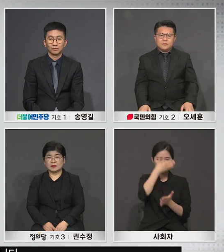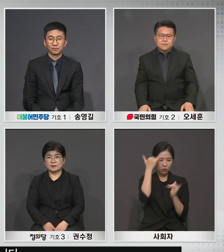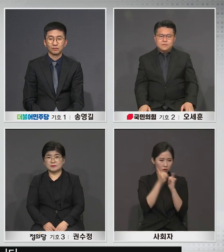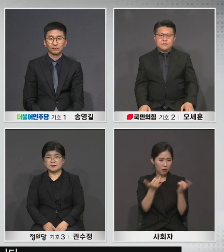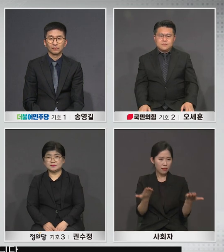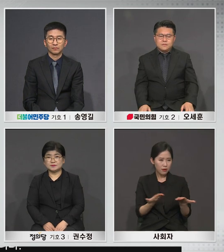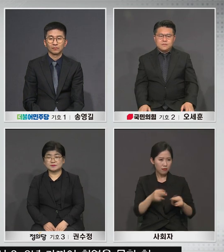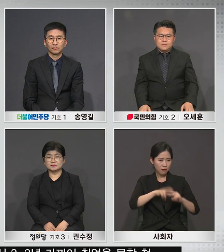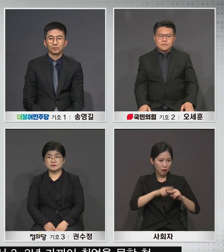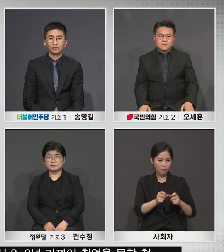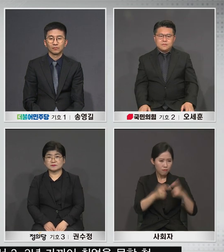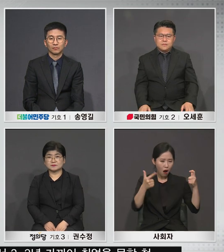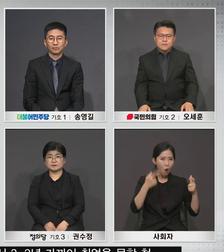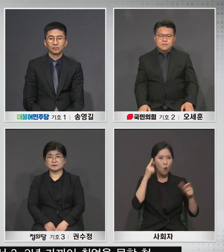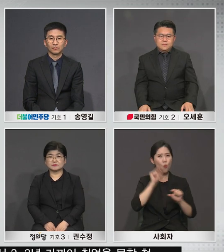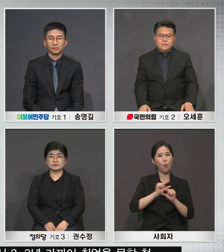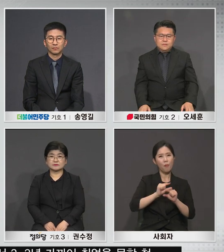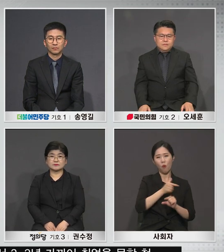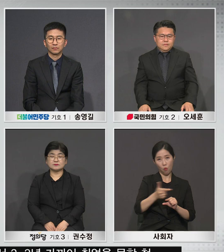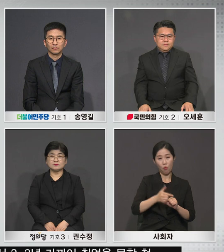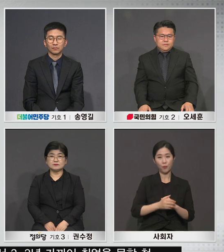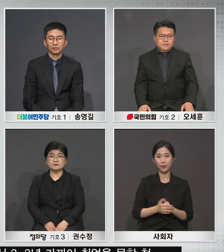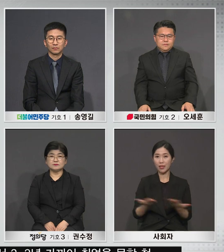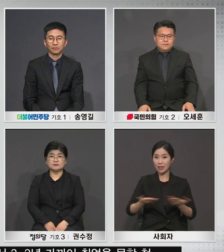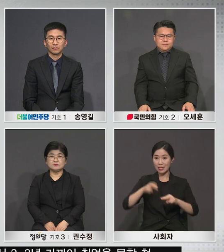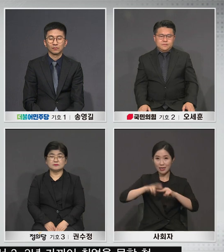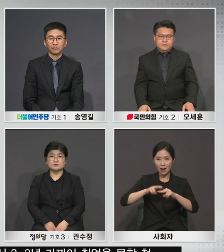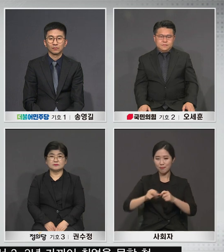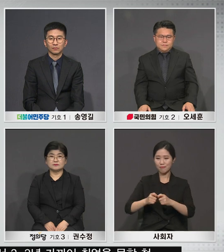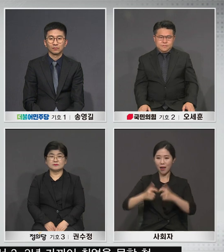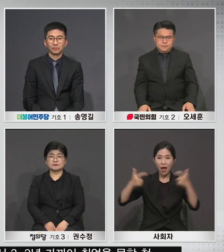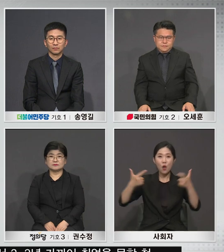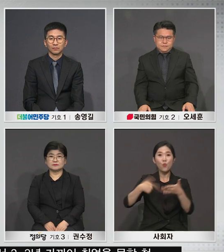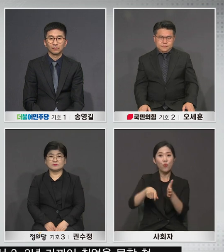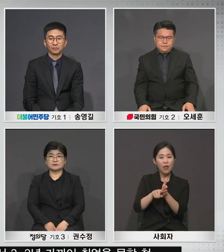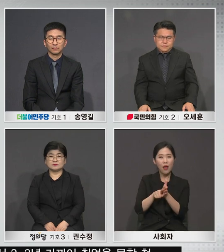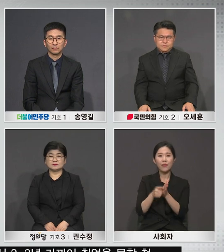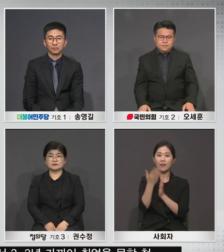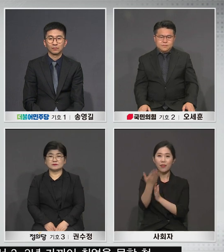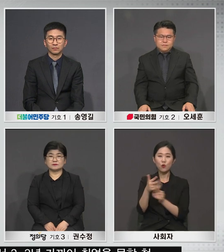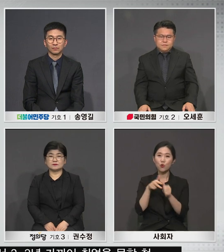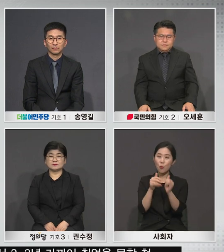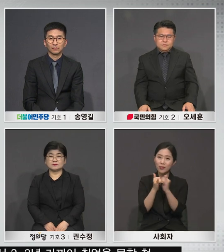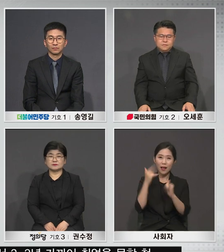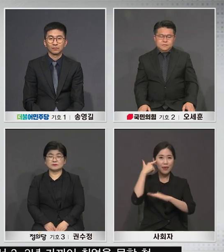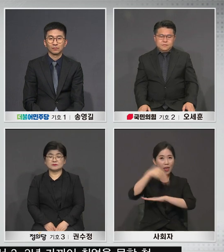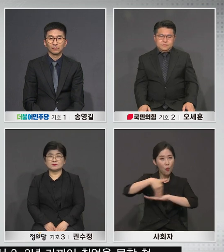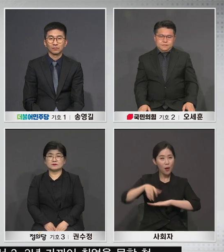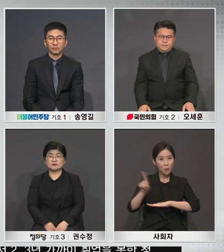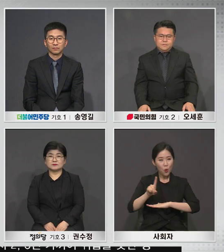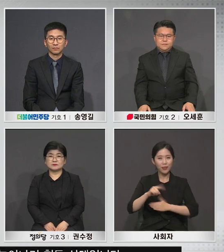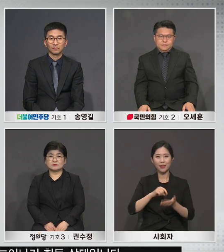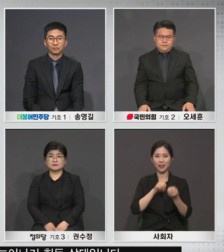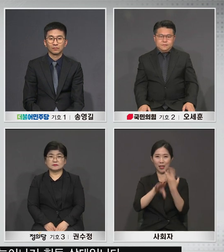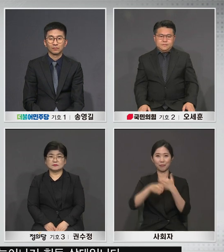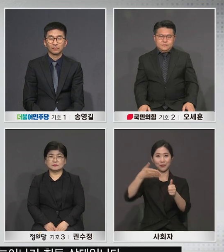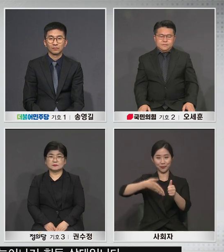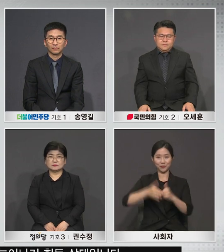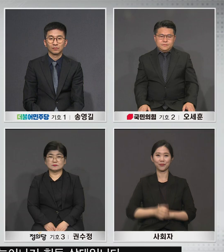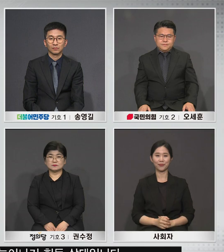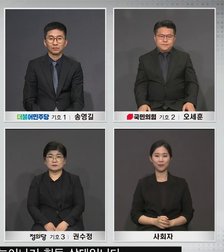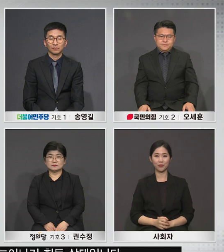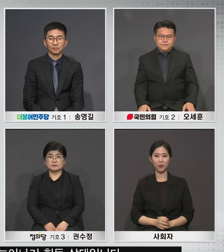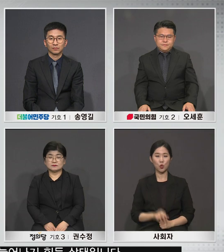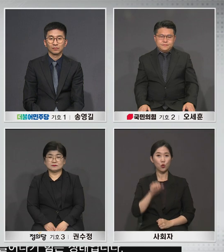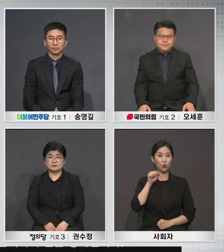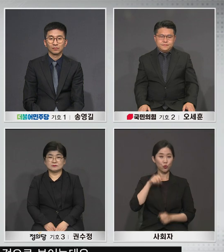보이는데요. 청년층 일자리 창출을 위한 후보자의 구체적인 방안이 있다면 무엇인지 답변해 주시면 됩니다. 이 문제에